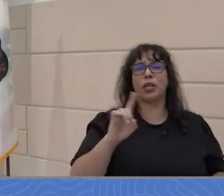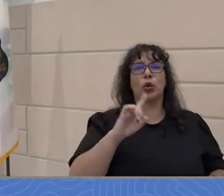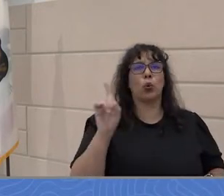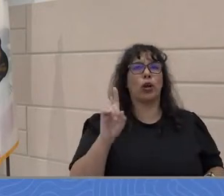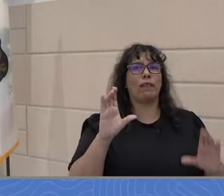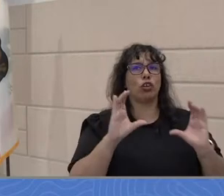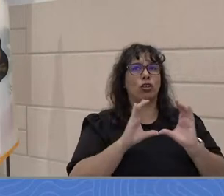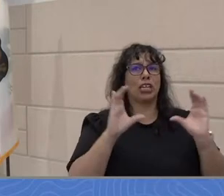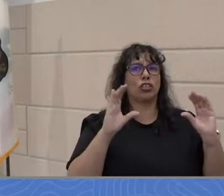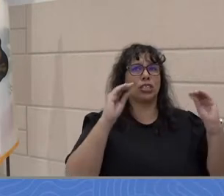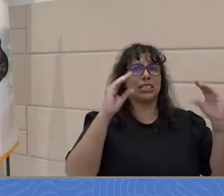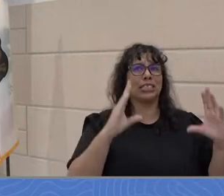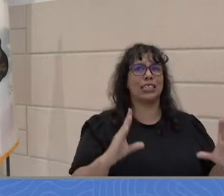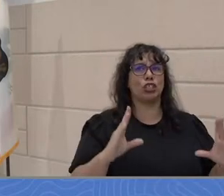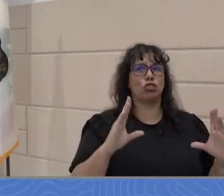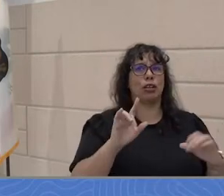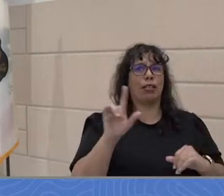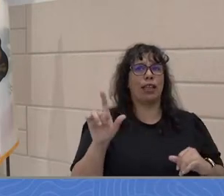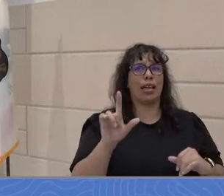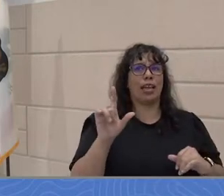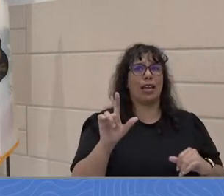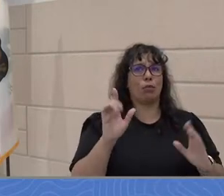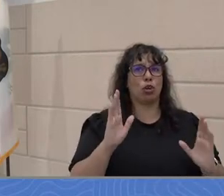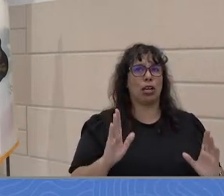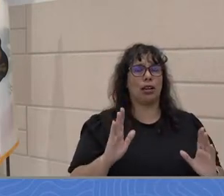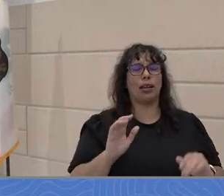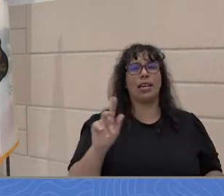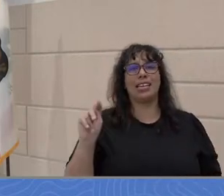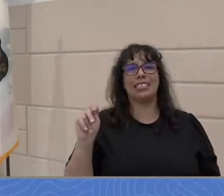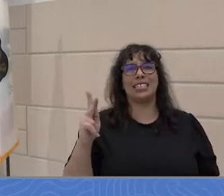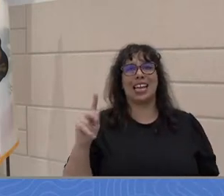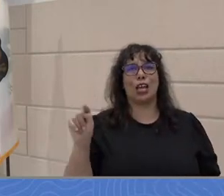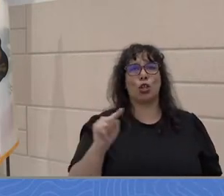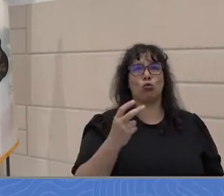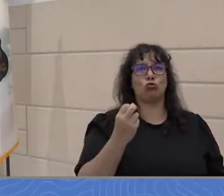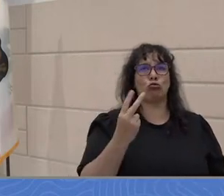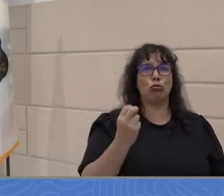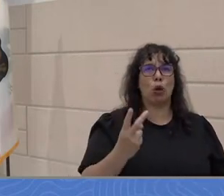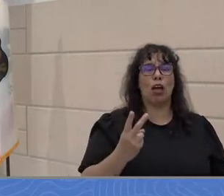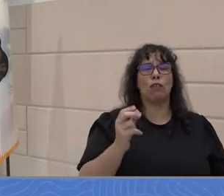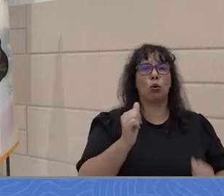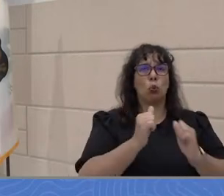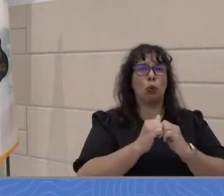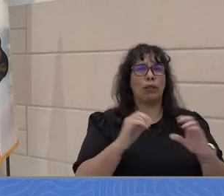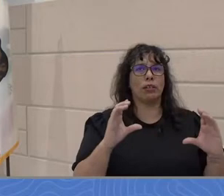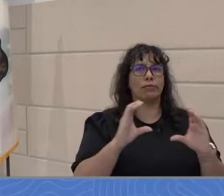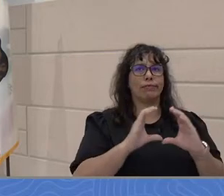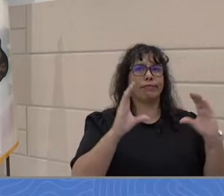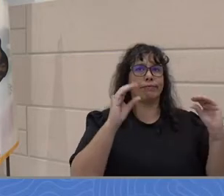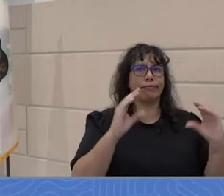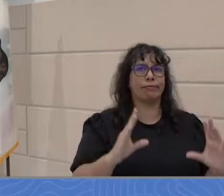យើងចង់ឲ្យគ្រូបណ្ឡារៈនឹងមានសញ្ញាបត្រធ្វើមុខងារជាត្រឹមត្រូវ